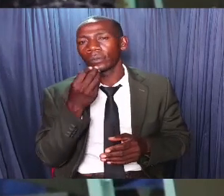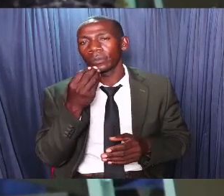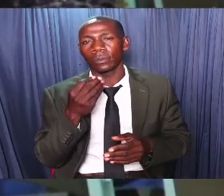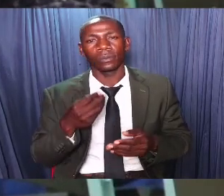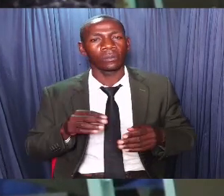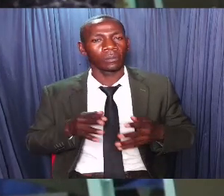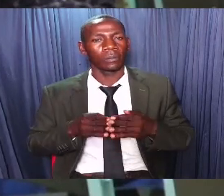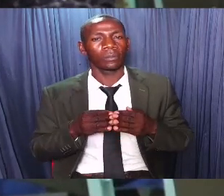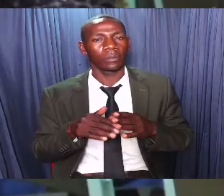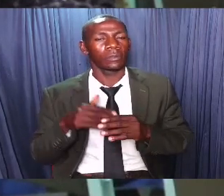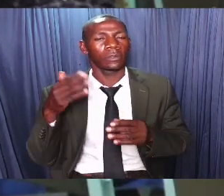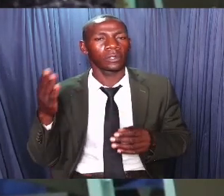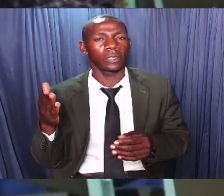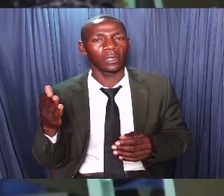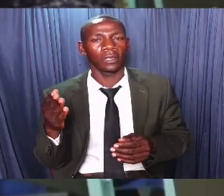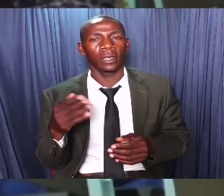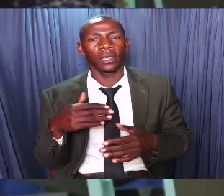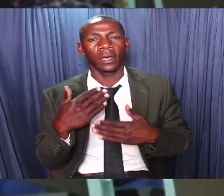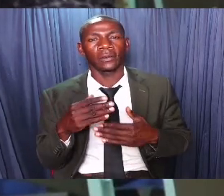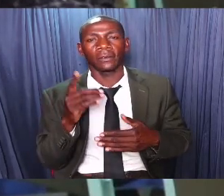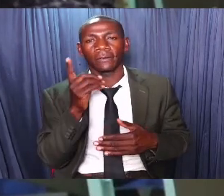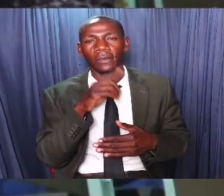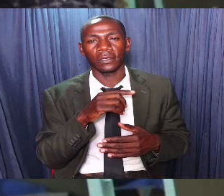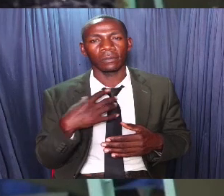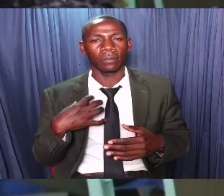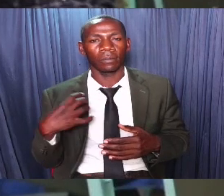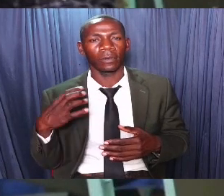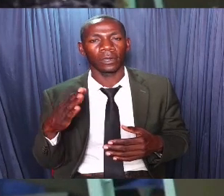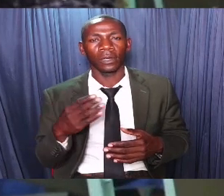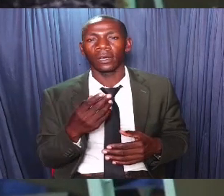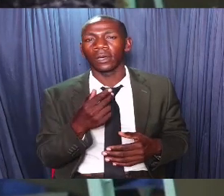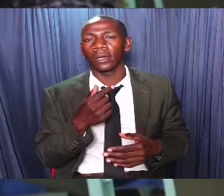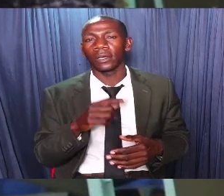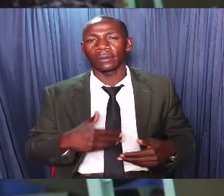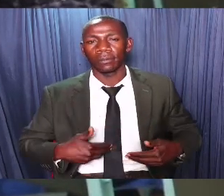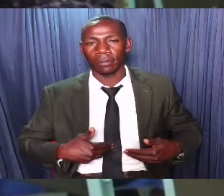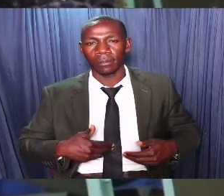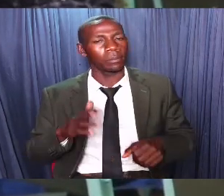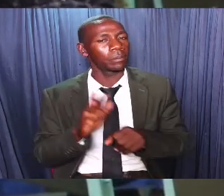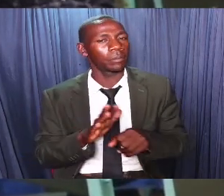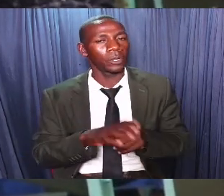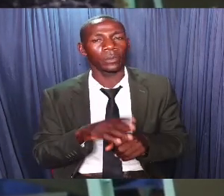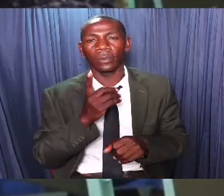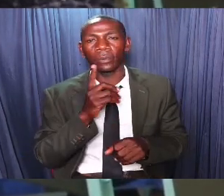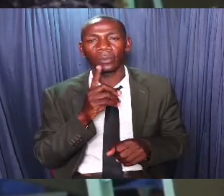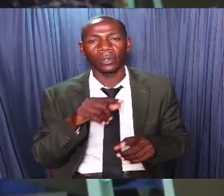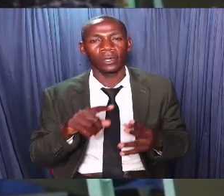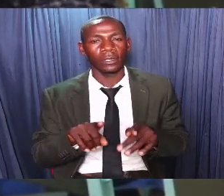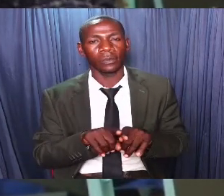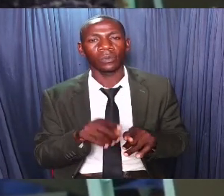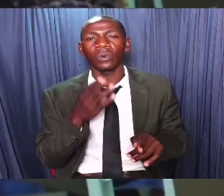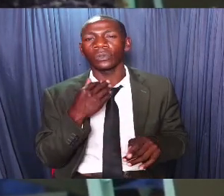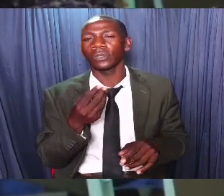ya uasherati. Alipokuwa amekwisha tumia vyote, njaa kuiingia nchi ile, yeye naye akaanza